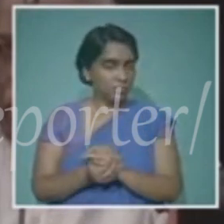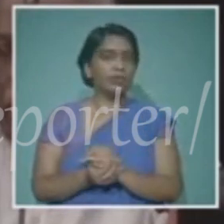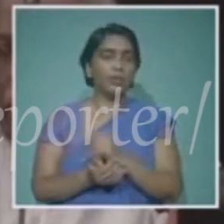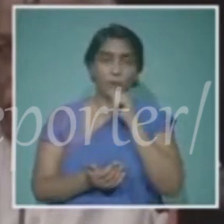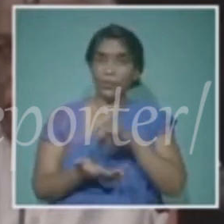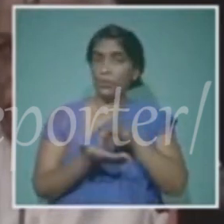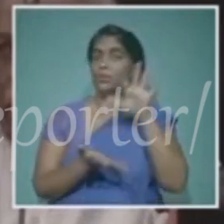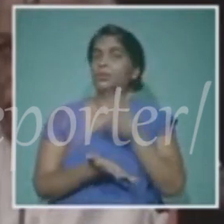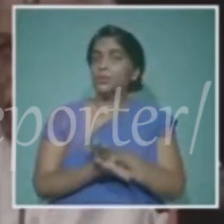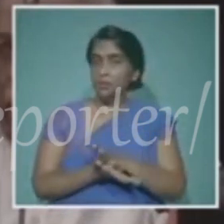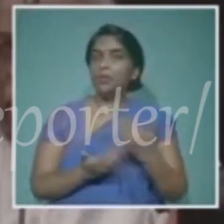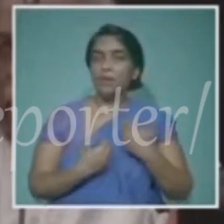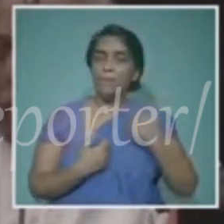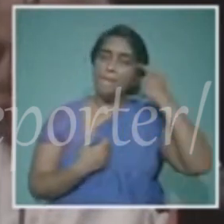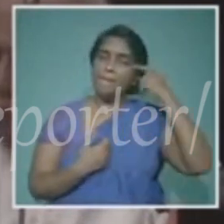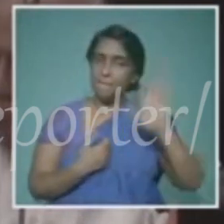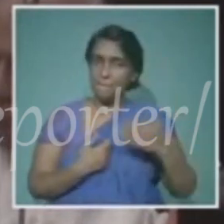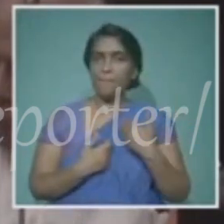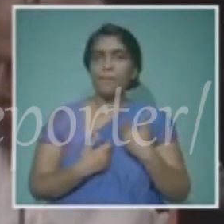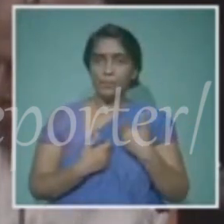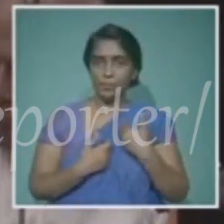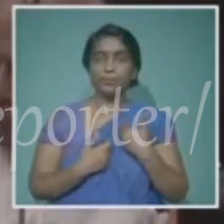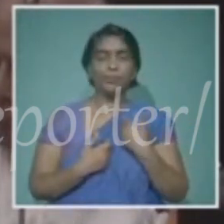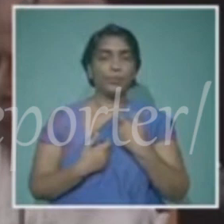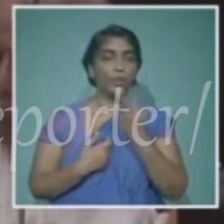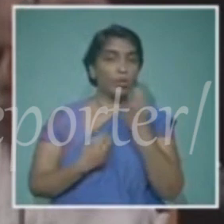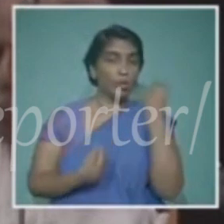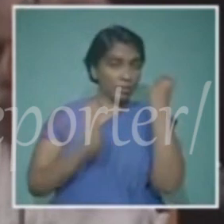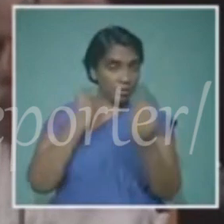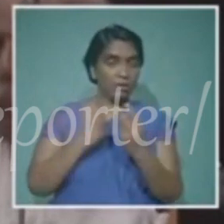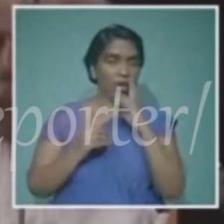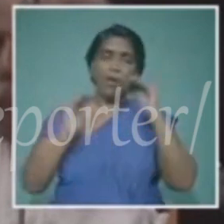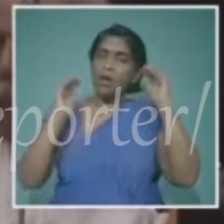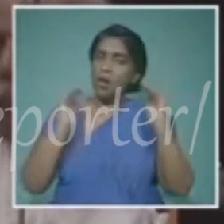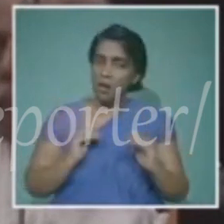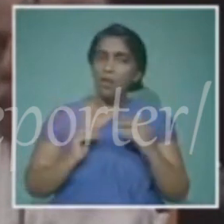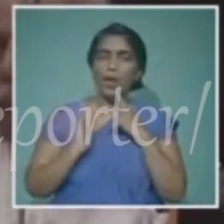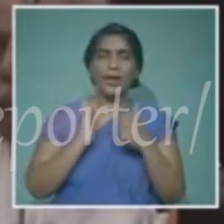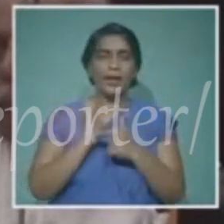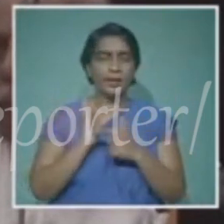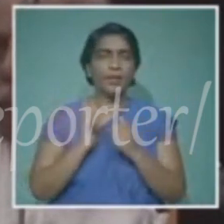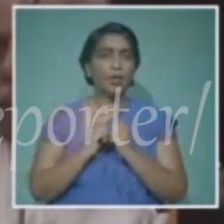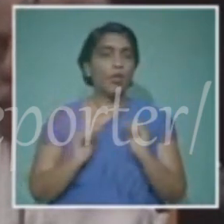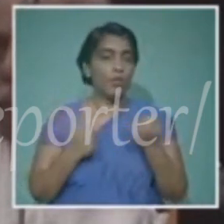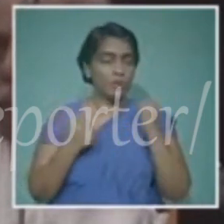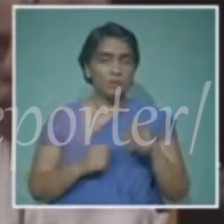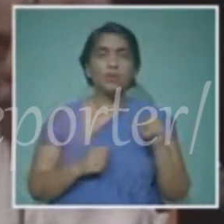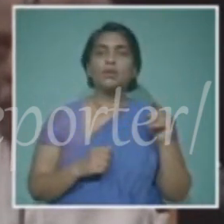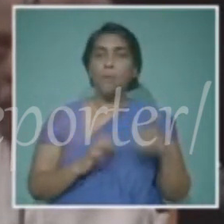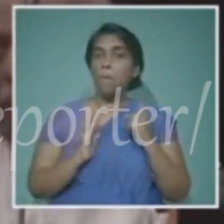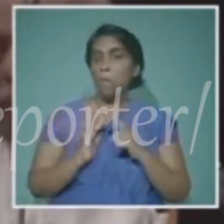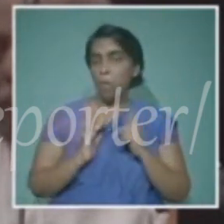සහතික කිරීමට අප බලාපොරොත්තු වෙනවා. මුදල් සැපයුම් සීමා කිරීමේ තාවකාලීය ප්‍රයත්නයන් ලෙස